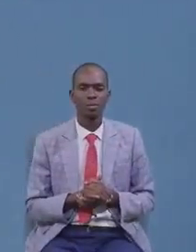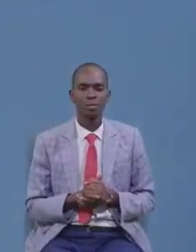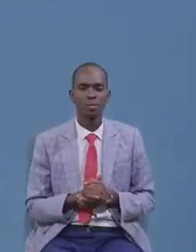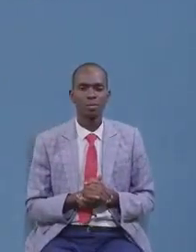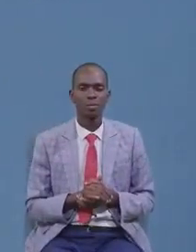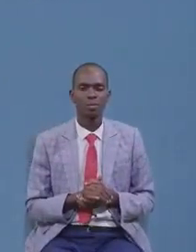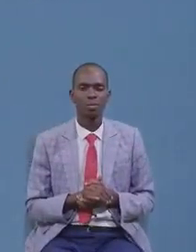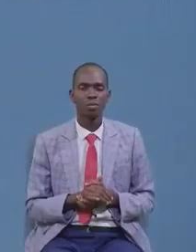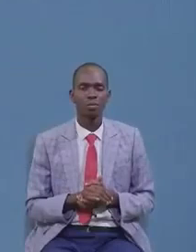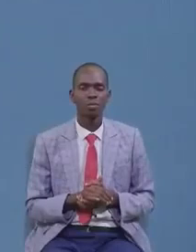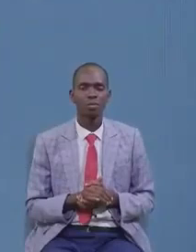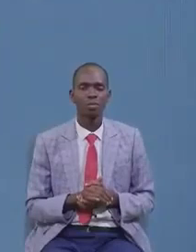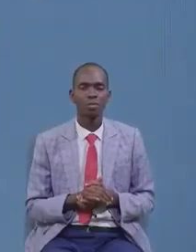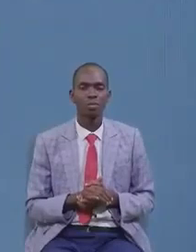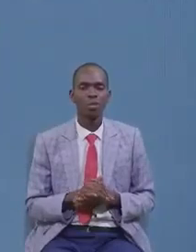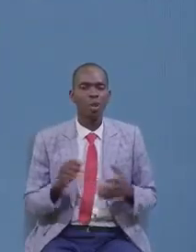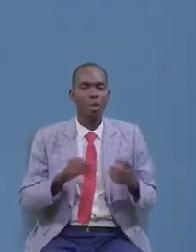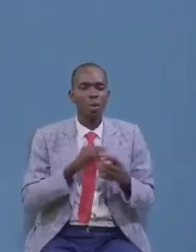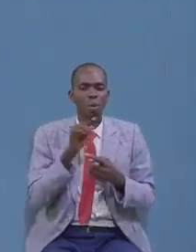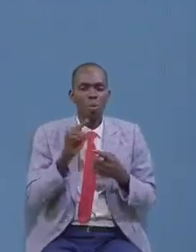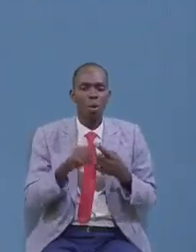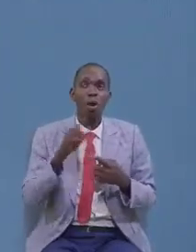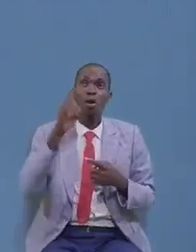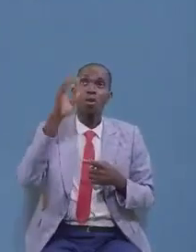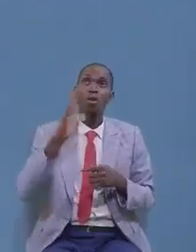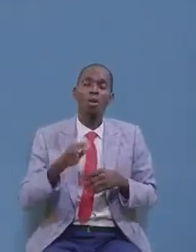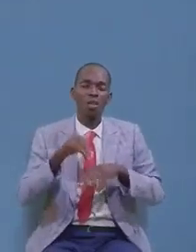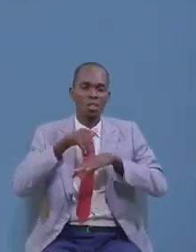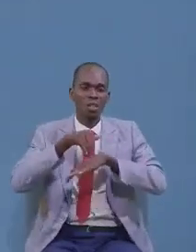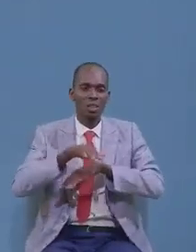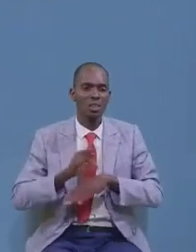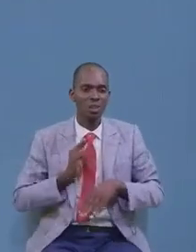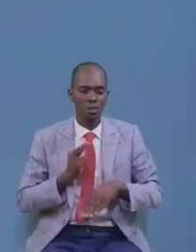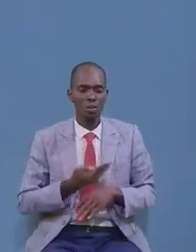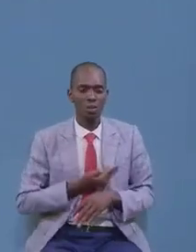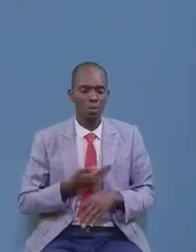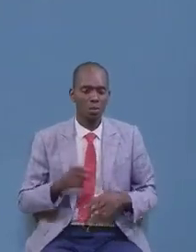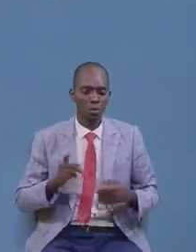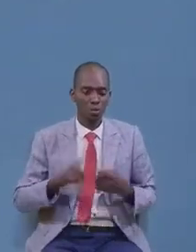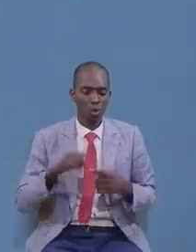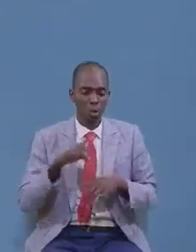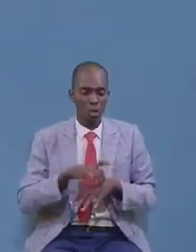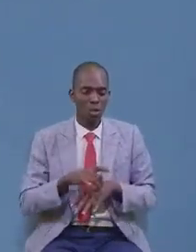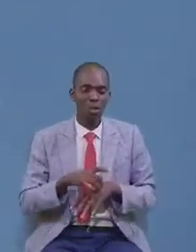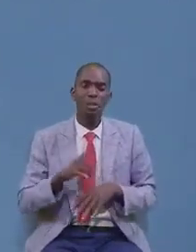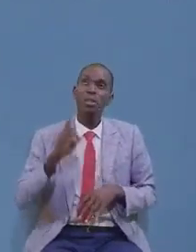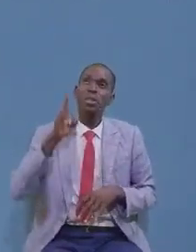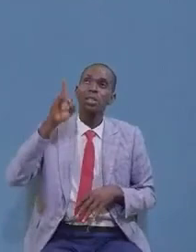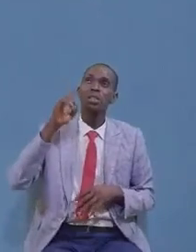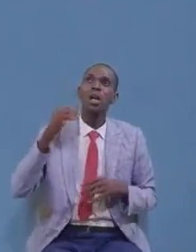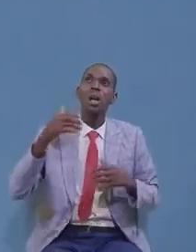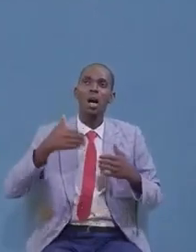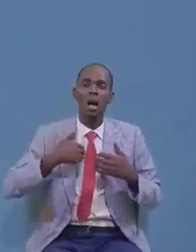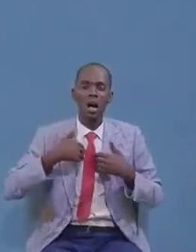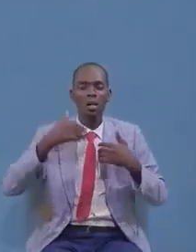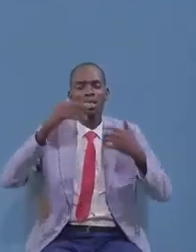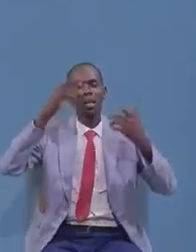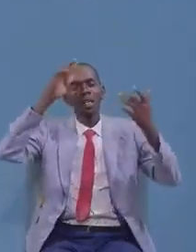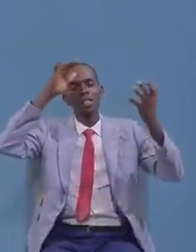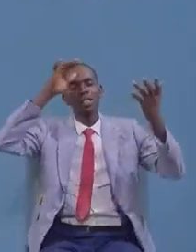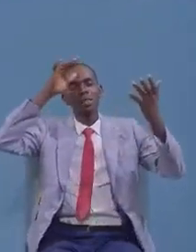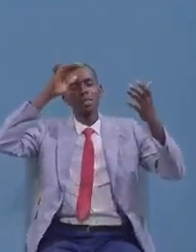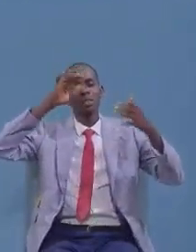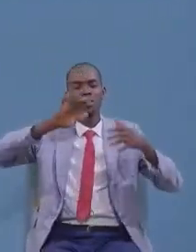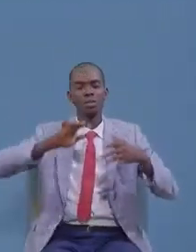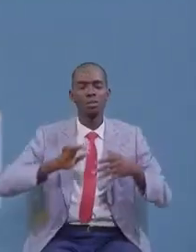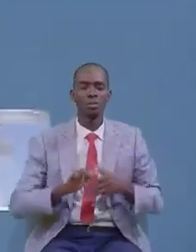చూస్తారు. When God sent us to earth, he had expectation. సావుకులారా, దేవుడు